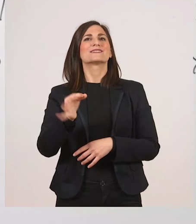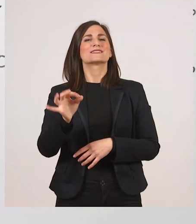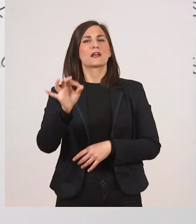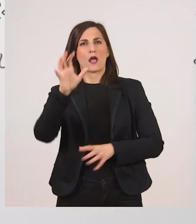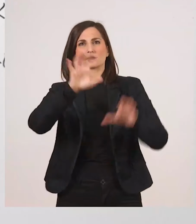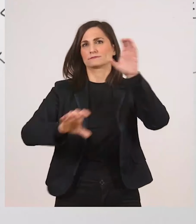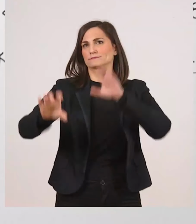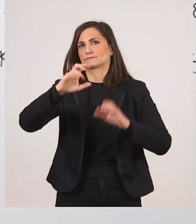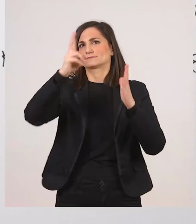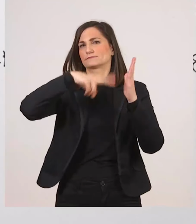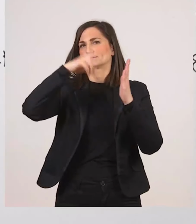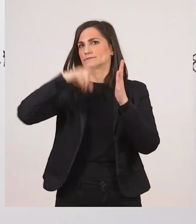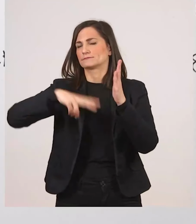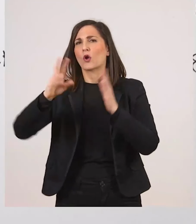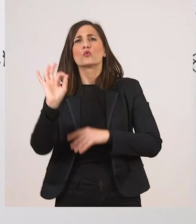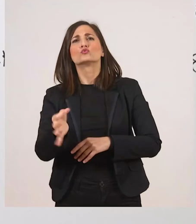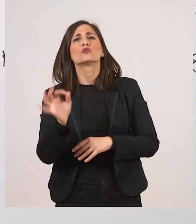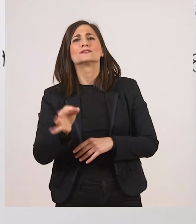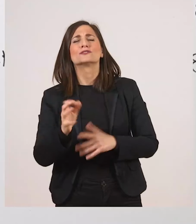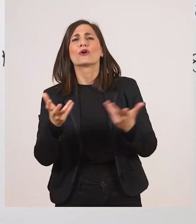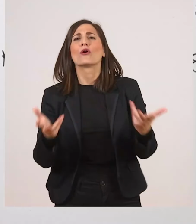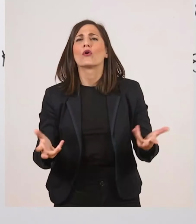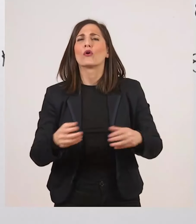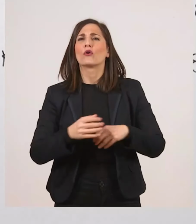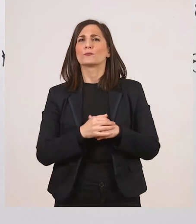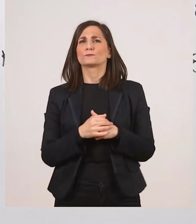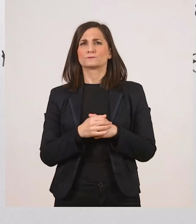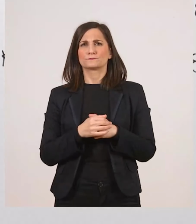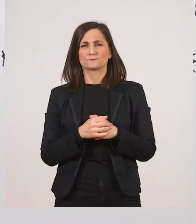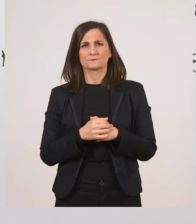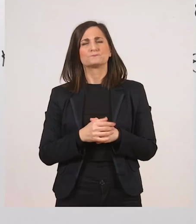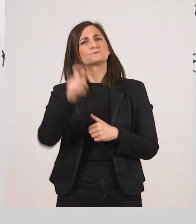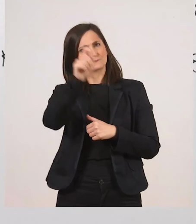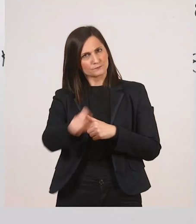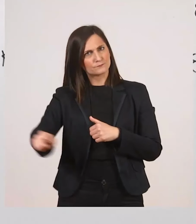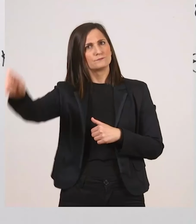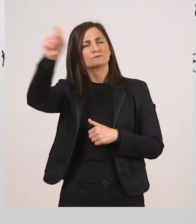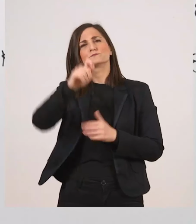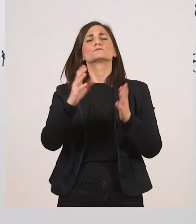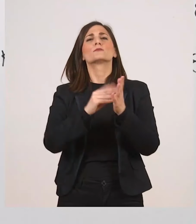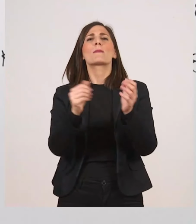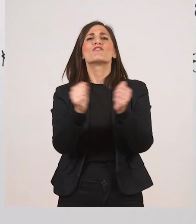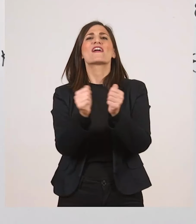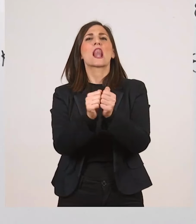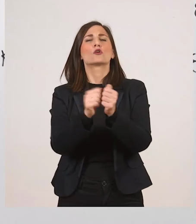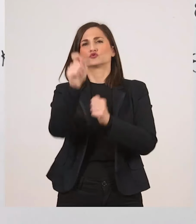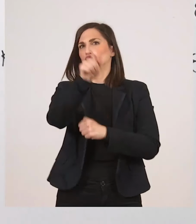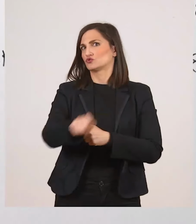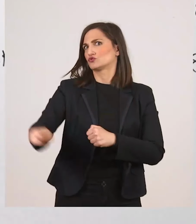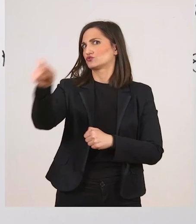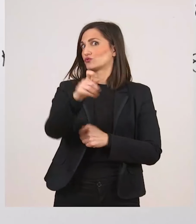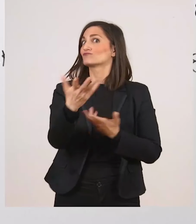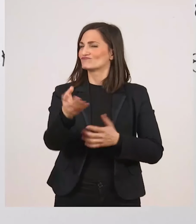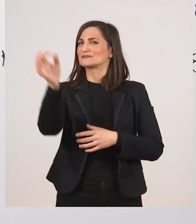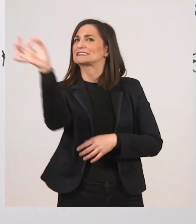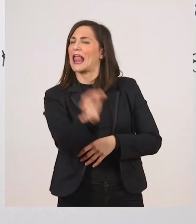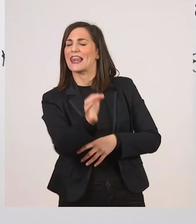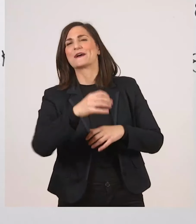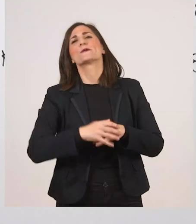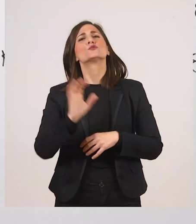έτσι. Βλέπουμε κάποιο ουσιαστικό. Για να δούμε. Θα το κυκλώσουμε. Ο φίλος. Τέλεια.